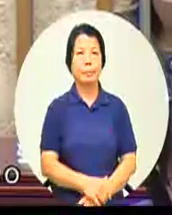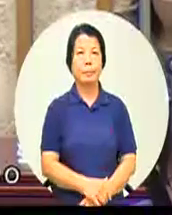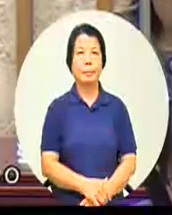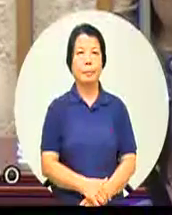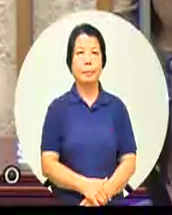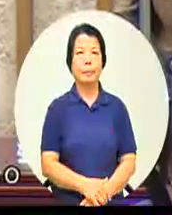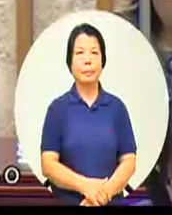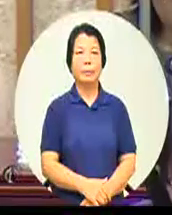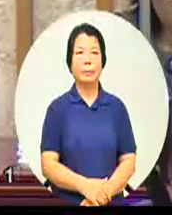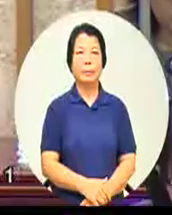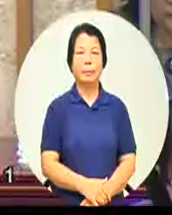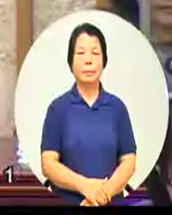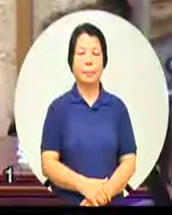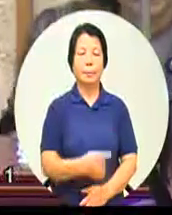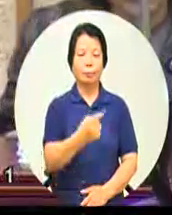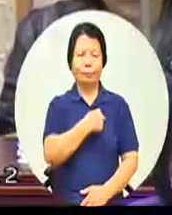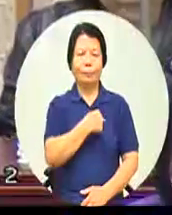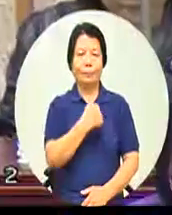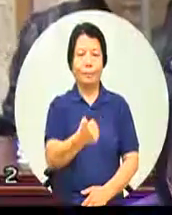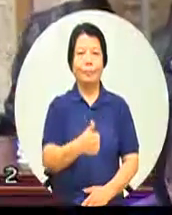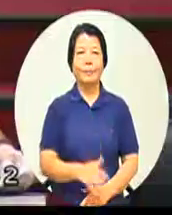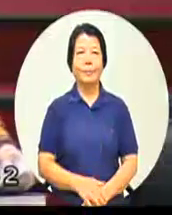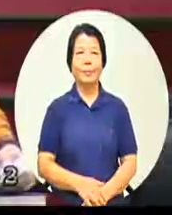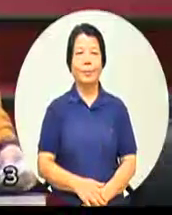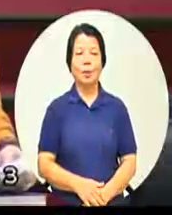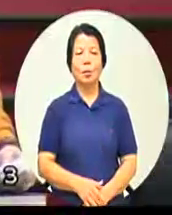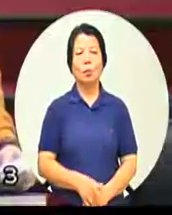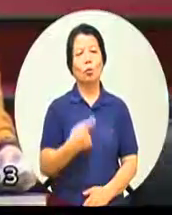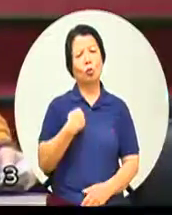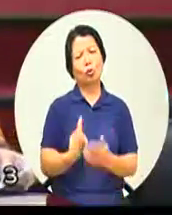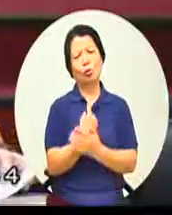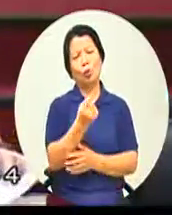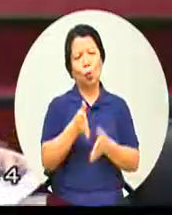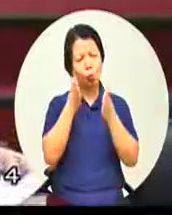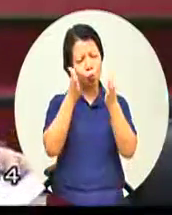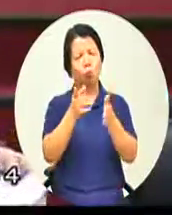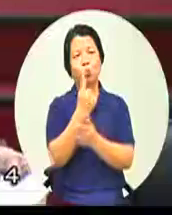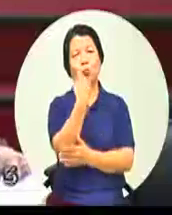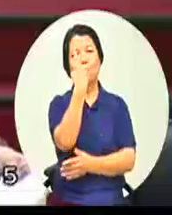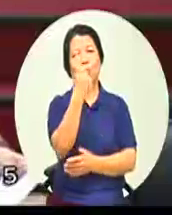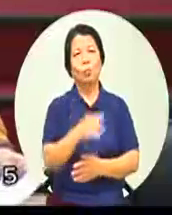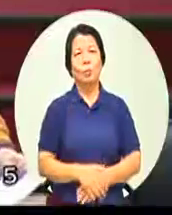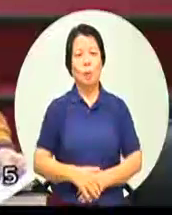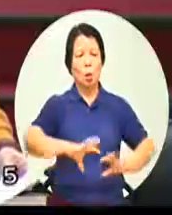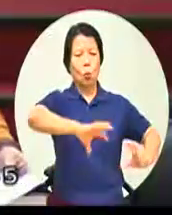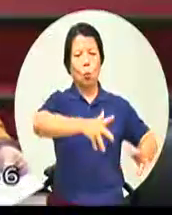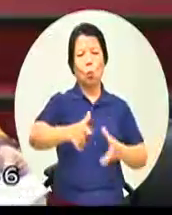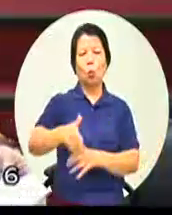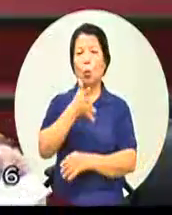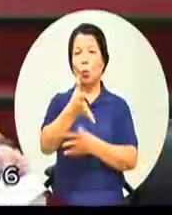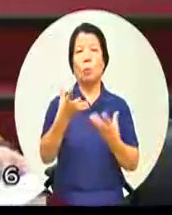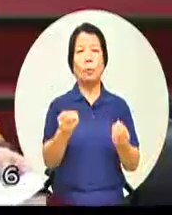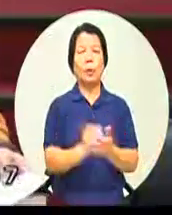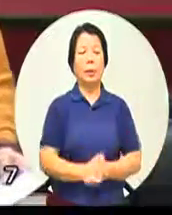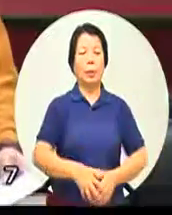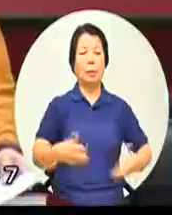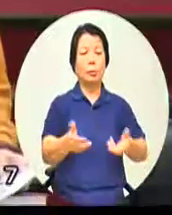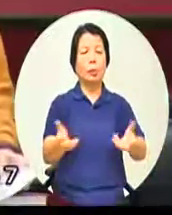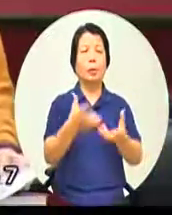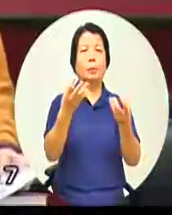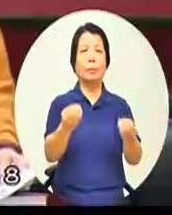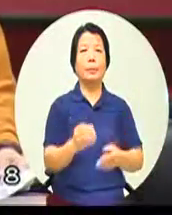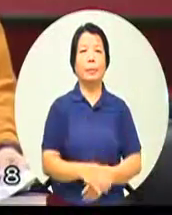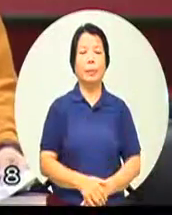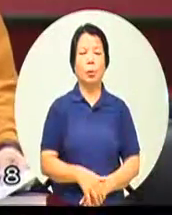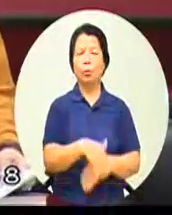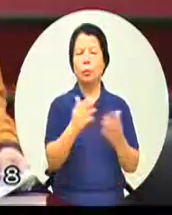嗯， 我一个我好人啦、啊，我较问得问这尔，你我也未晓问国际代志，也未晓问建设，我都达项